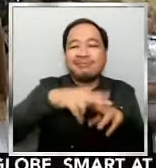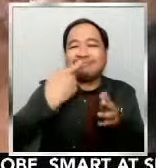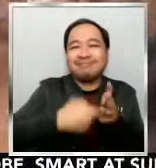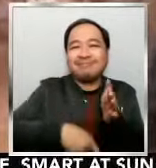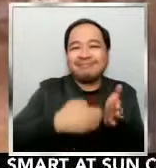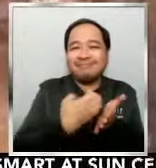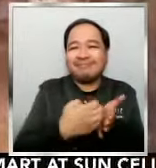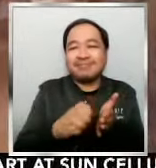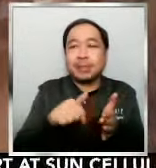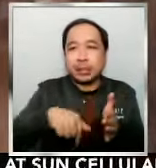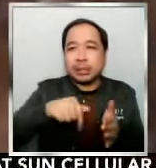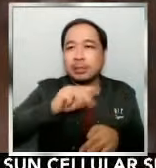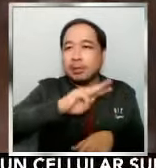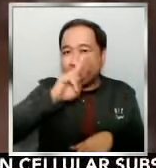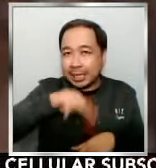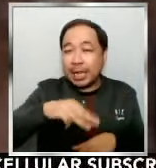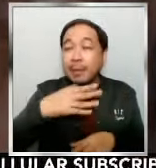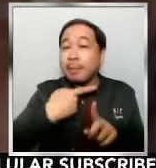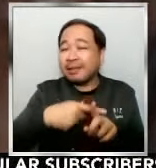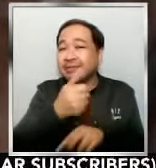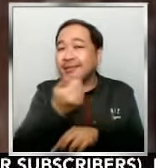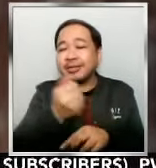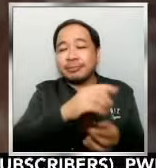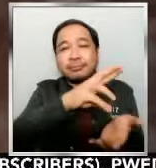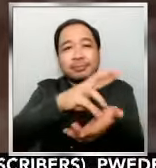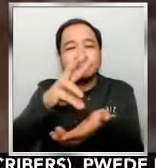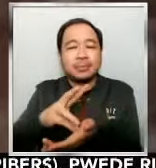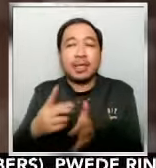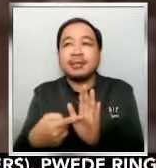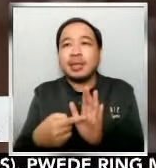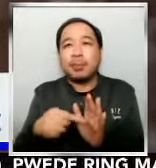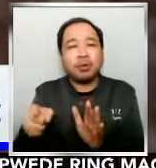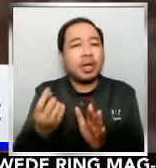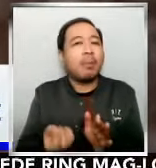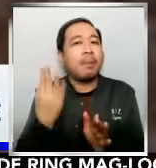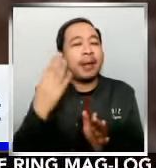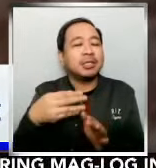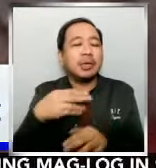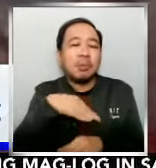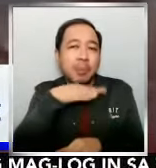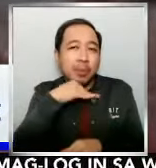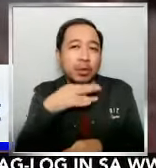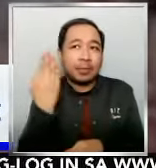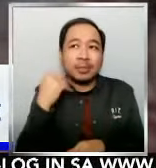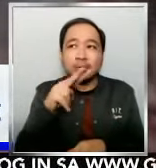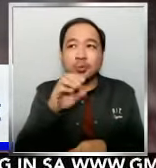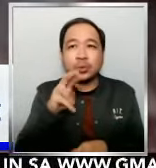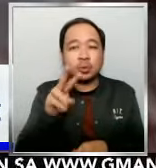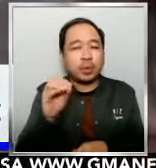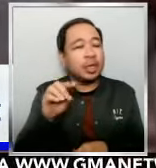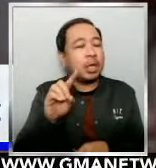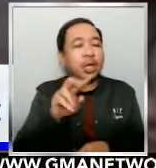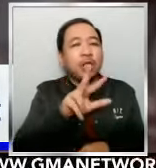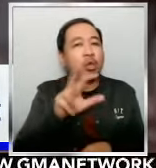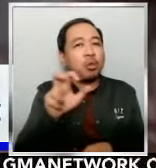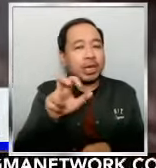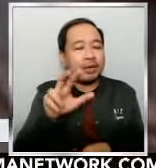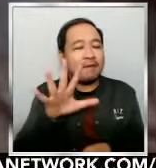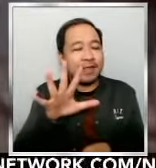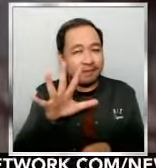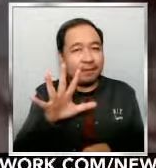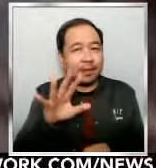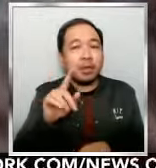Manila. Ang average price ng baboy halimbawa noong 2020, 305 pesos kada kilo. Pero noong